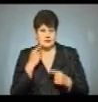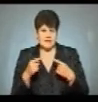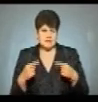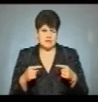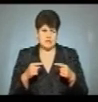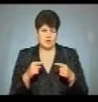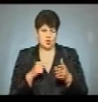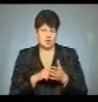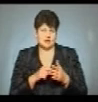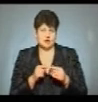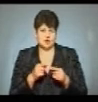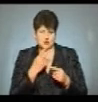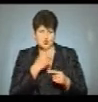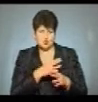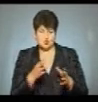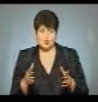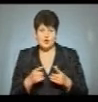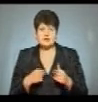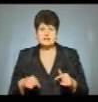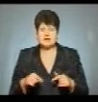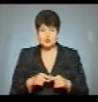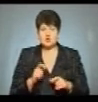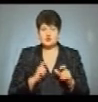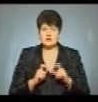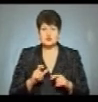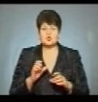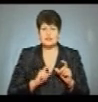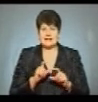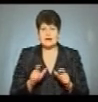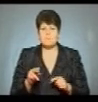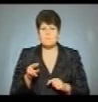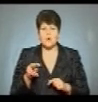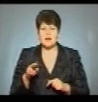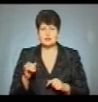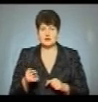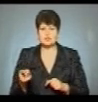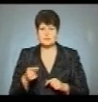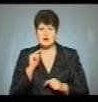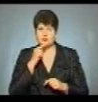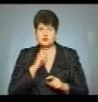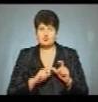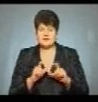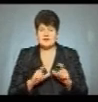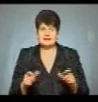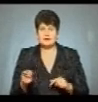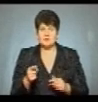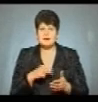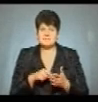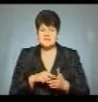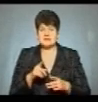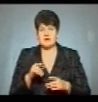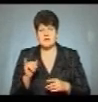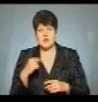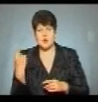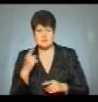зору. Організатори студентського форуму «Державець» – студенти-політологи Тернопільського економічного університету, Тернопільська міська та обласна